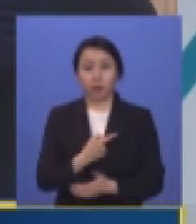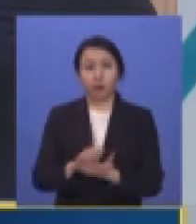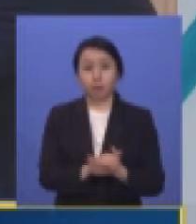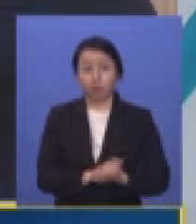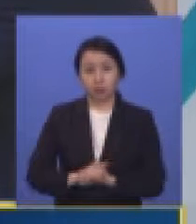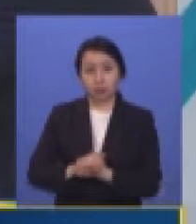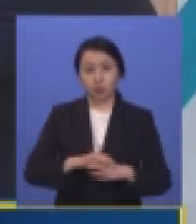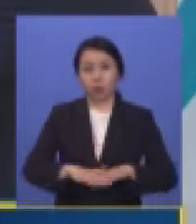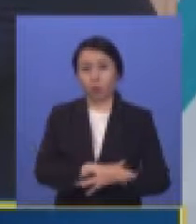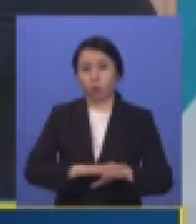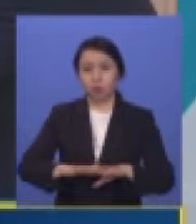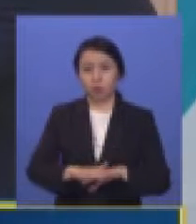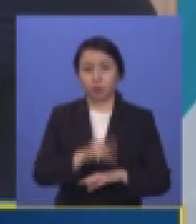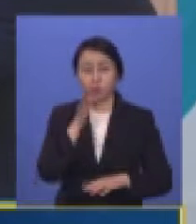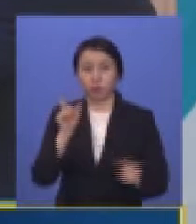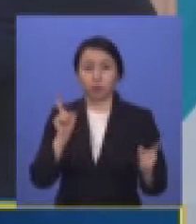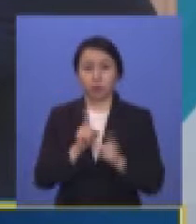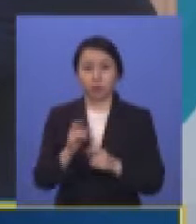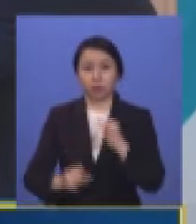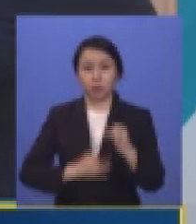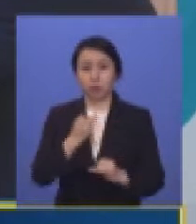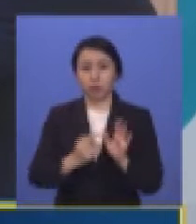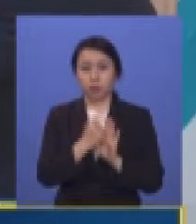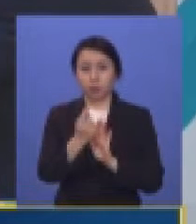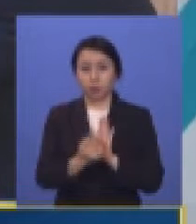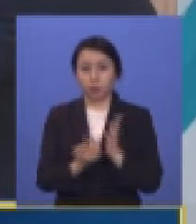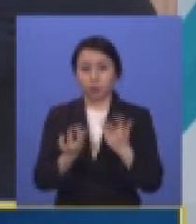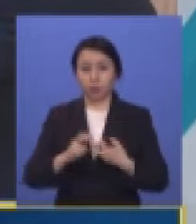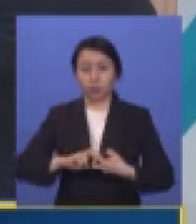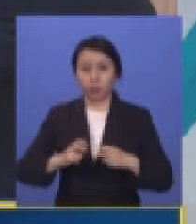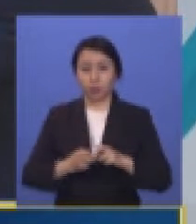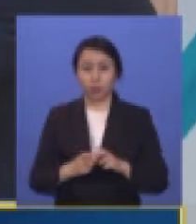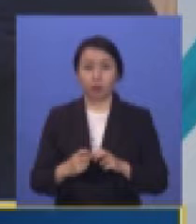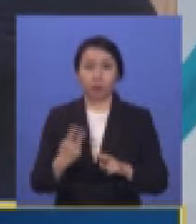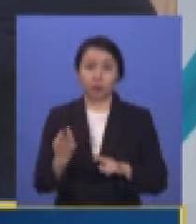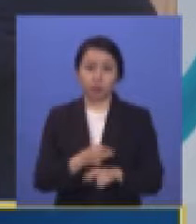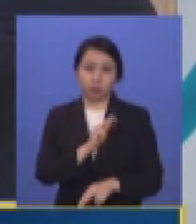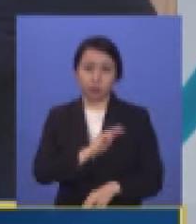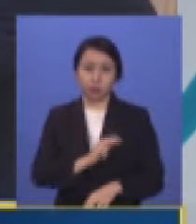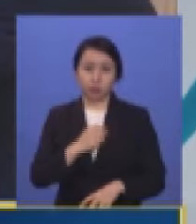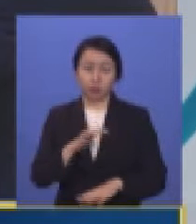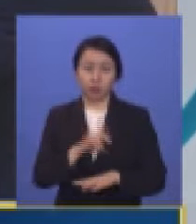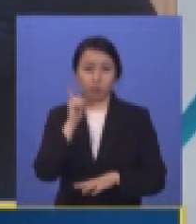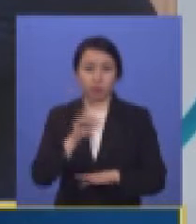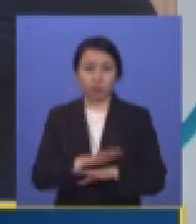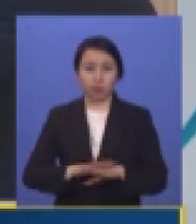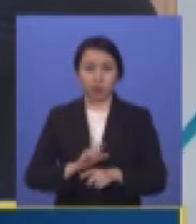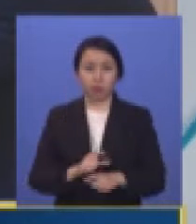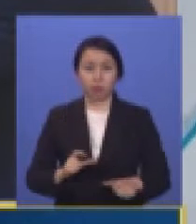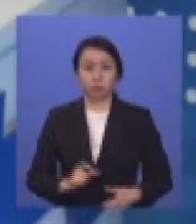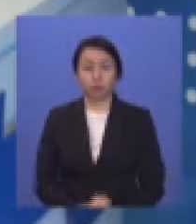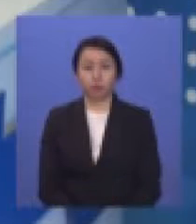укрепление единства и согласия общества. В ходе встречи обсуждался и вопрос решения проблемы безработицы среди